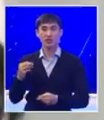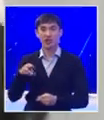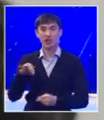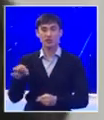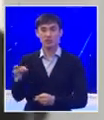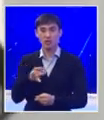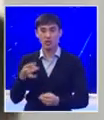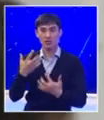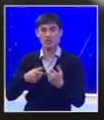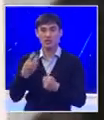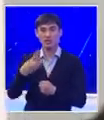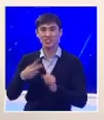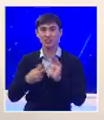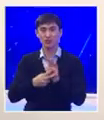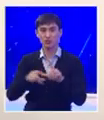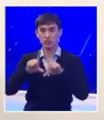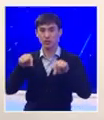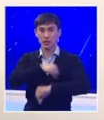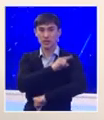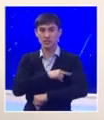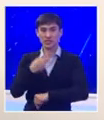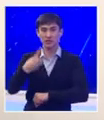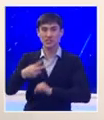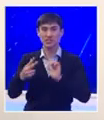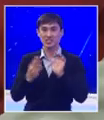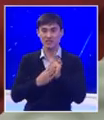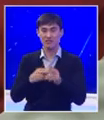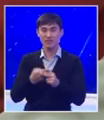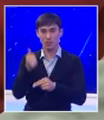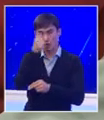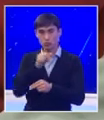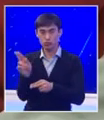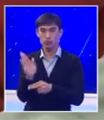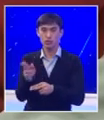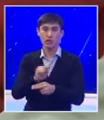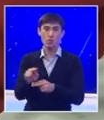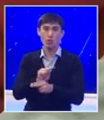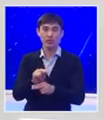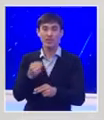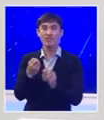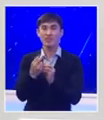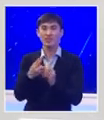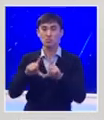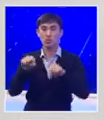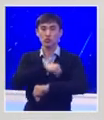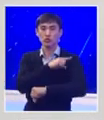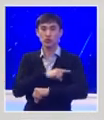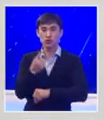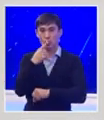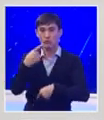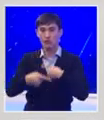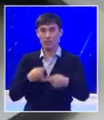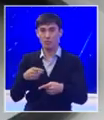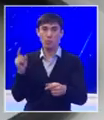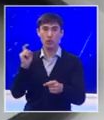38 объектов здравоохранения из них 29 в этом году ожидает капитальный ремонт а еще 12 медучреждений скором времени